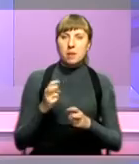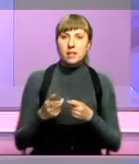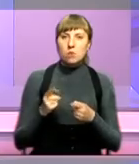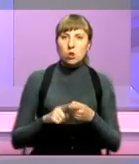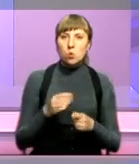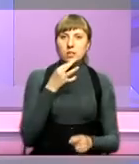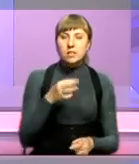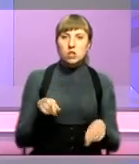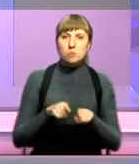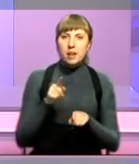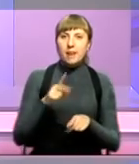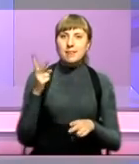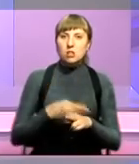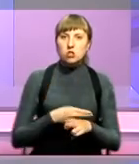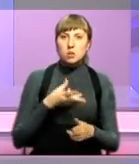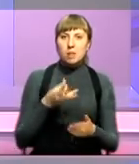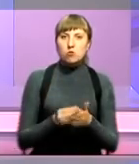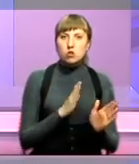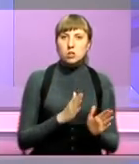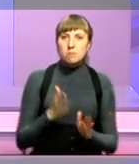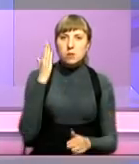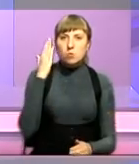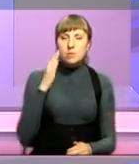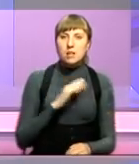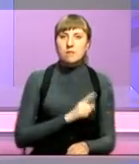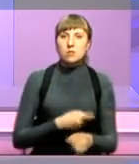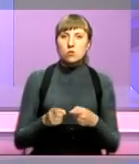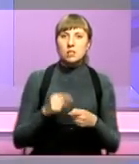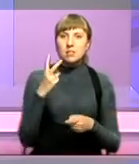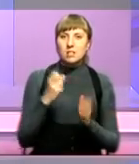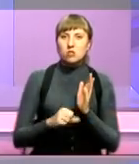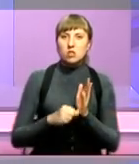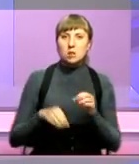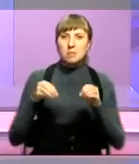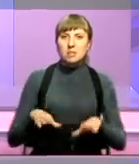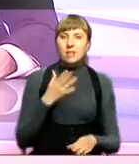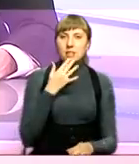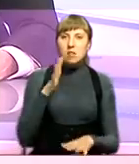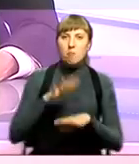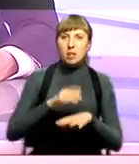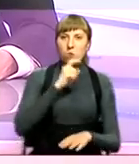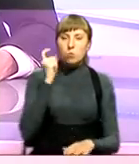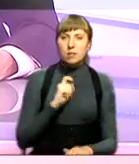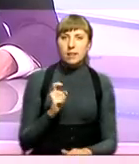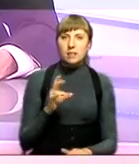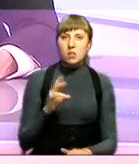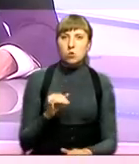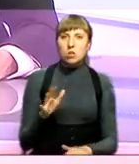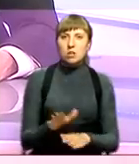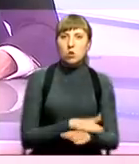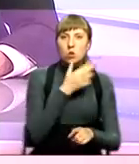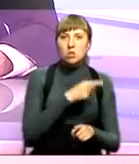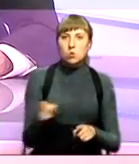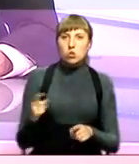так, они лишены платежеспособности в силу этой 260-й постановления Национального банка Украины, ну и на долгосрочной основе.